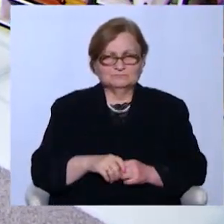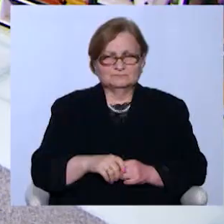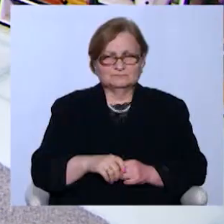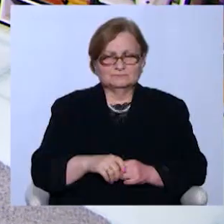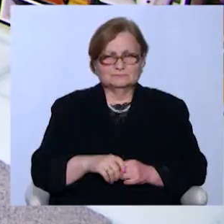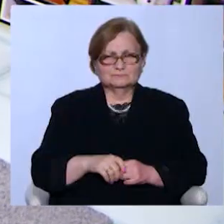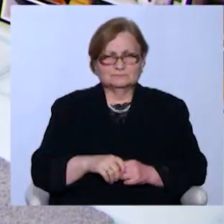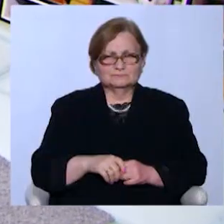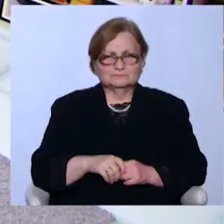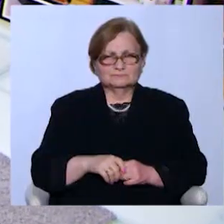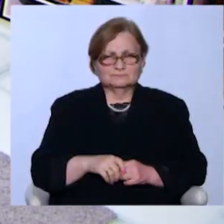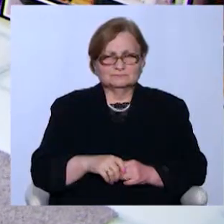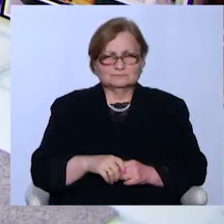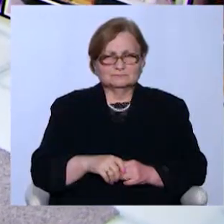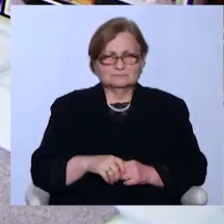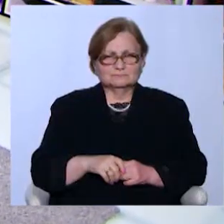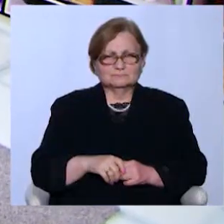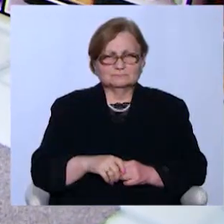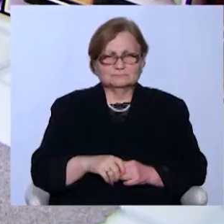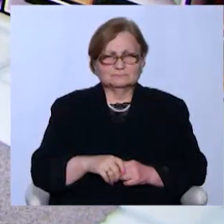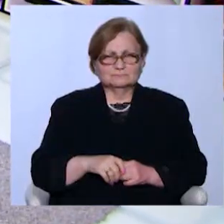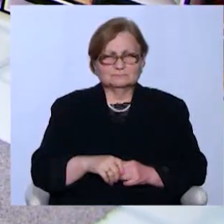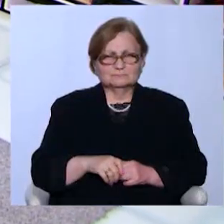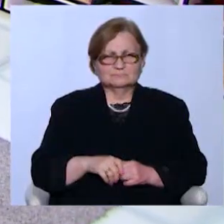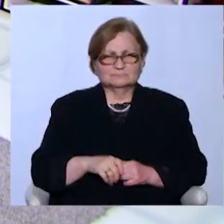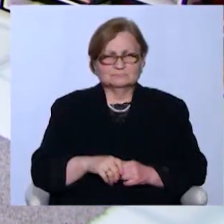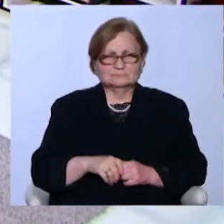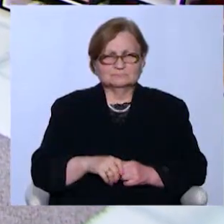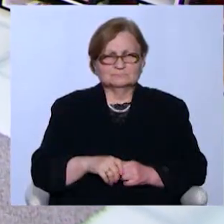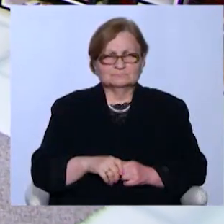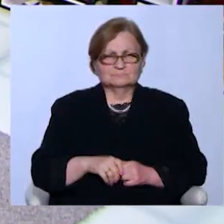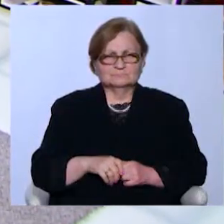აი ასე, წავშალოთ, ეს აღარ გვჭირდება.